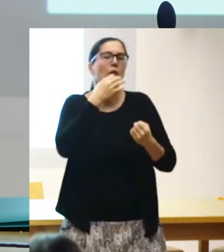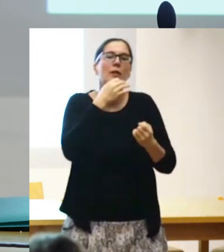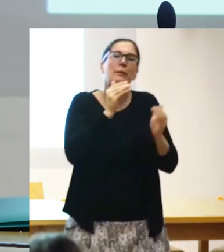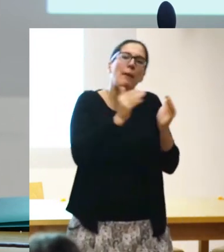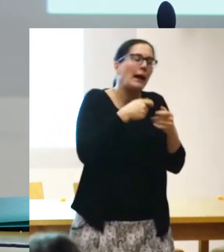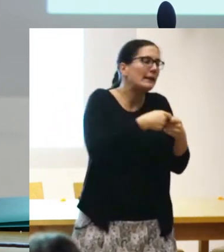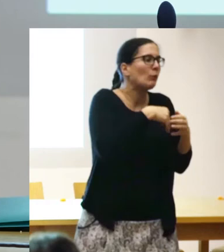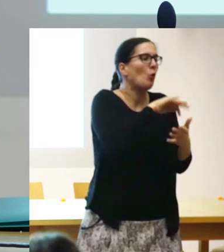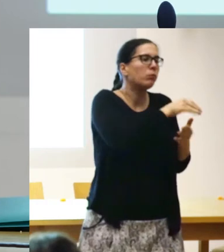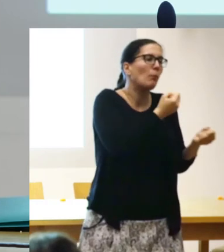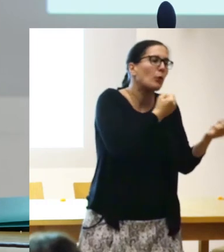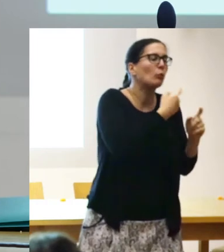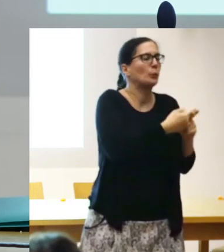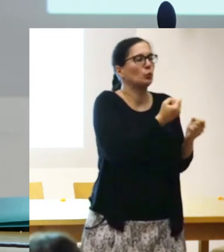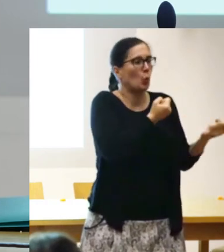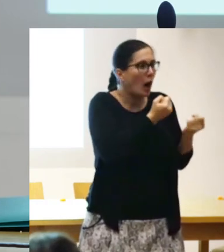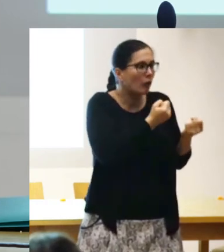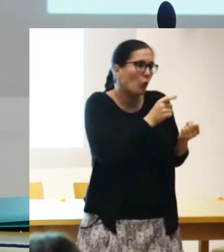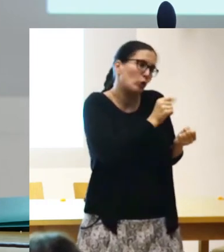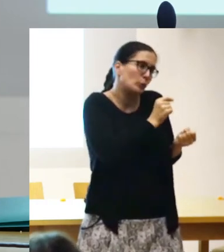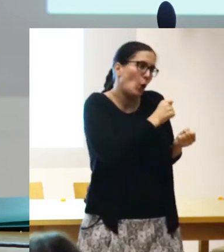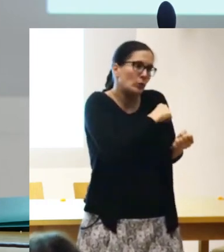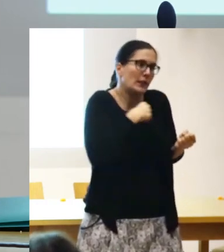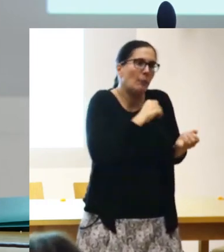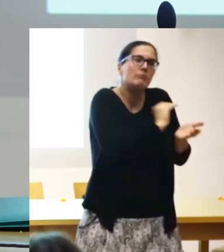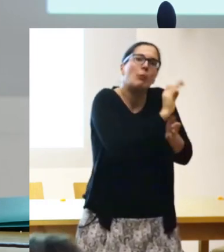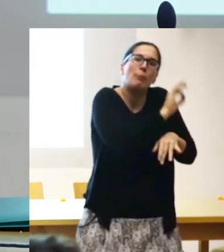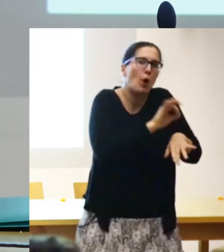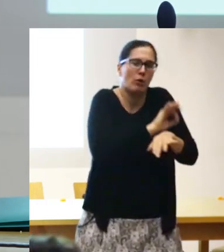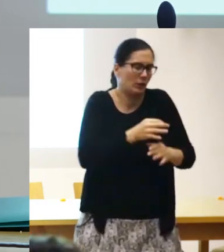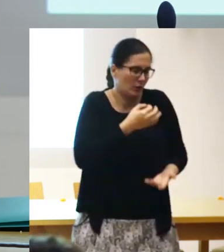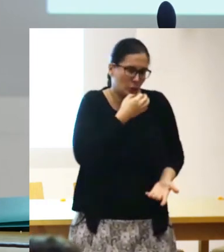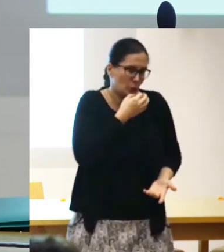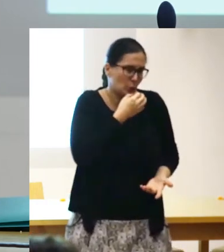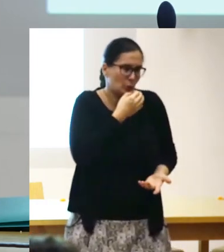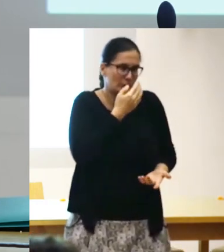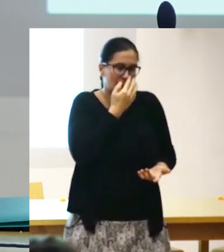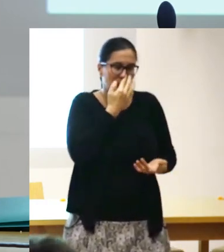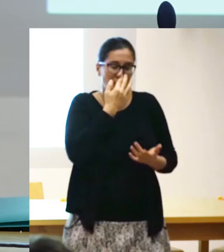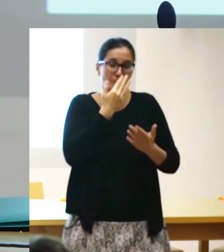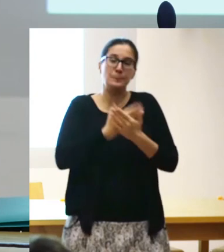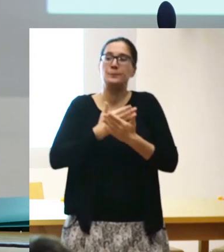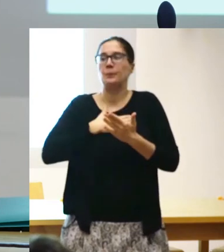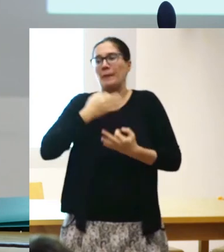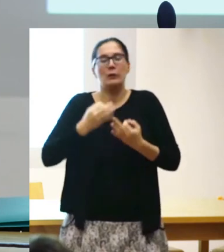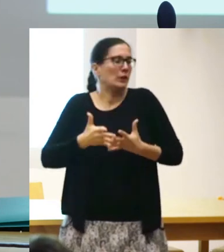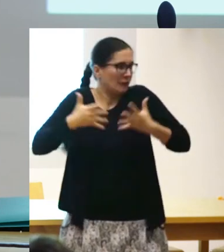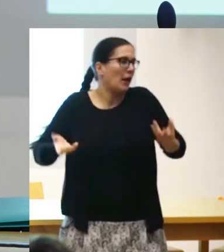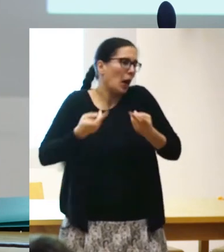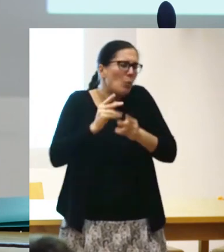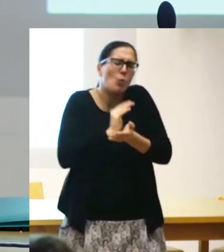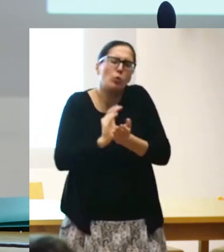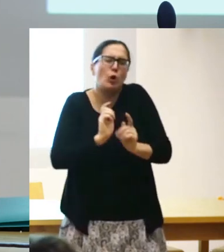tím to končí, nebo ani ten produkční ne, a pak už chápu, že nemá prostor k tomu, aby se nějakým dalším doprovodným